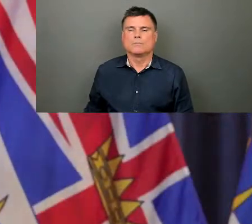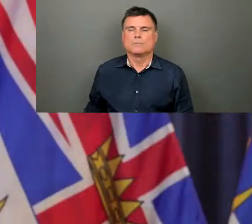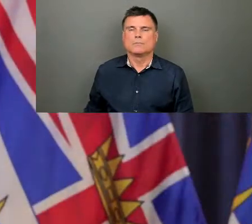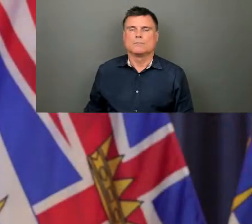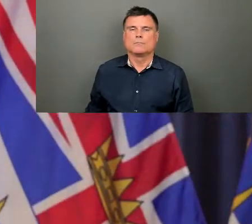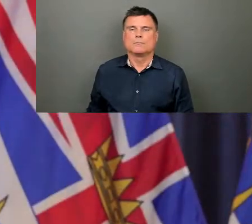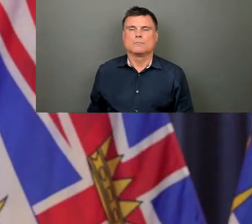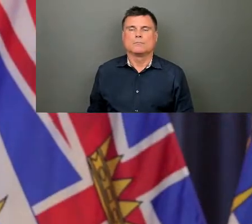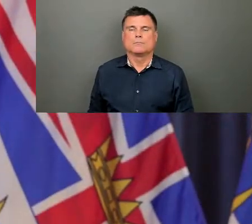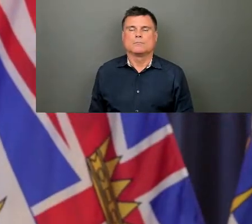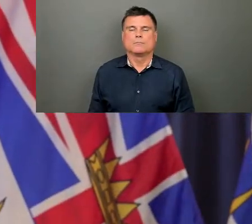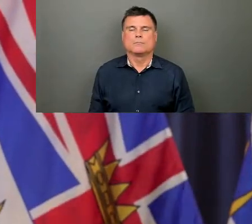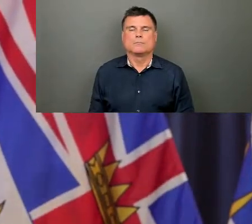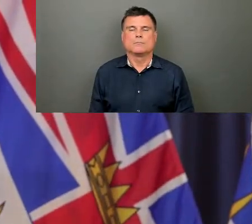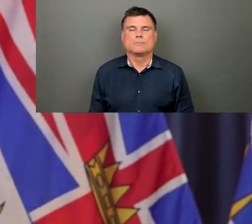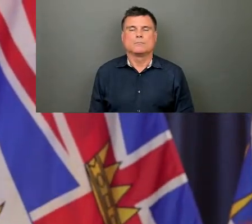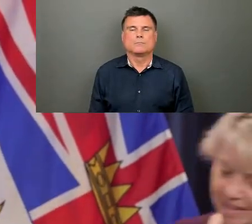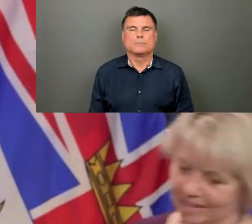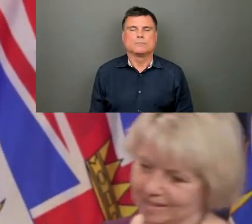Isabelle, do you have a follow-up?